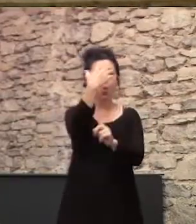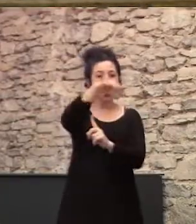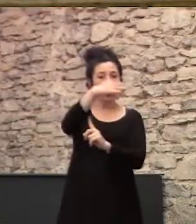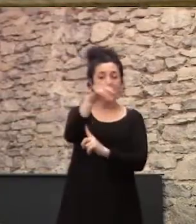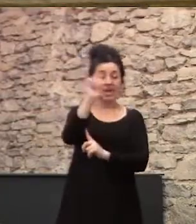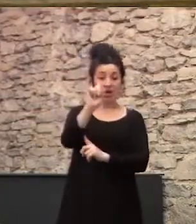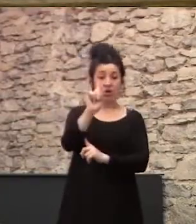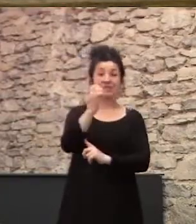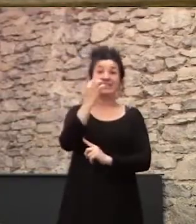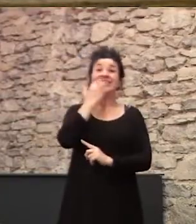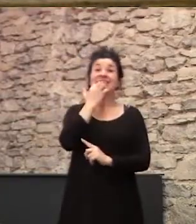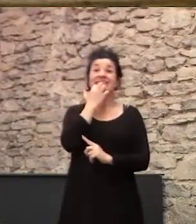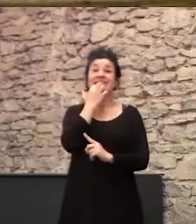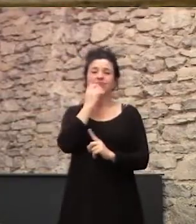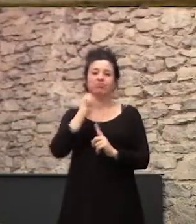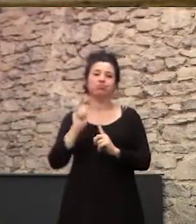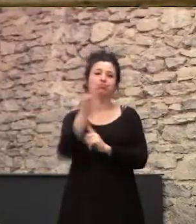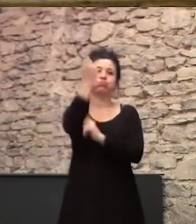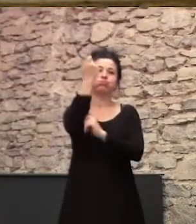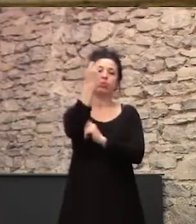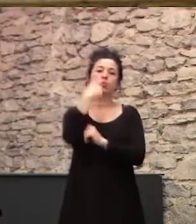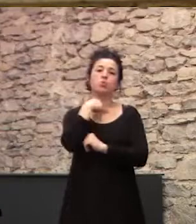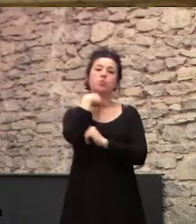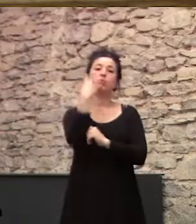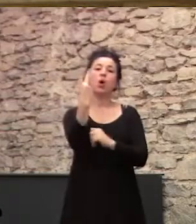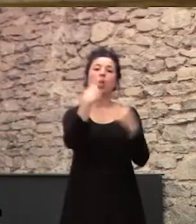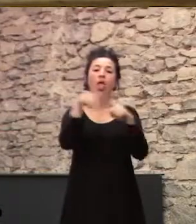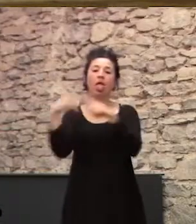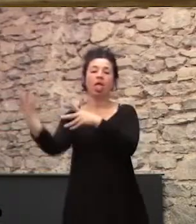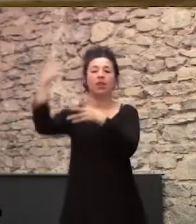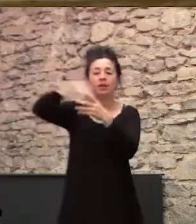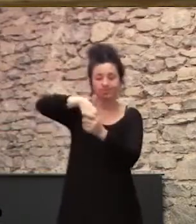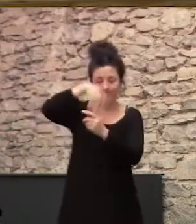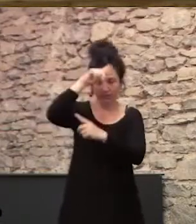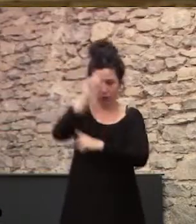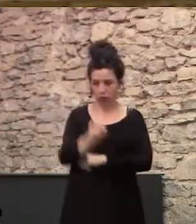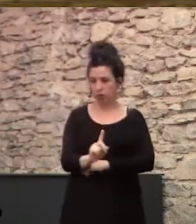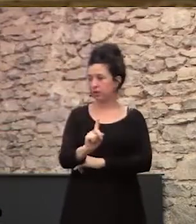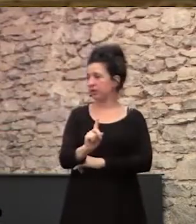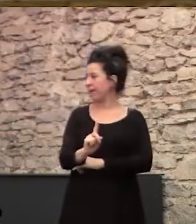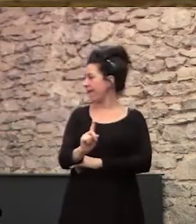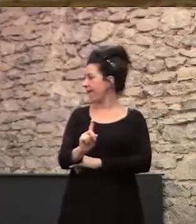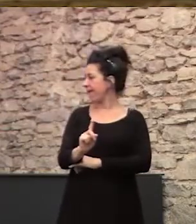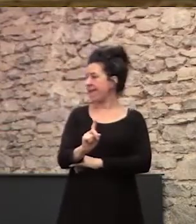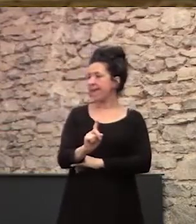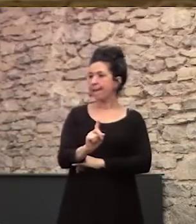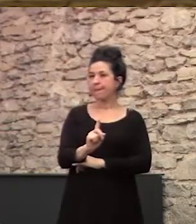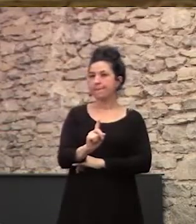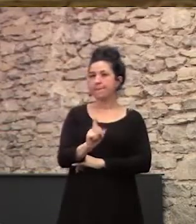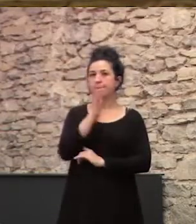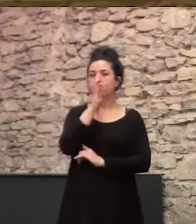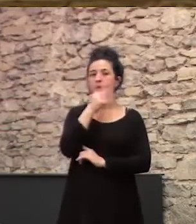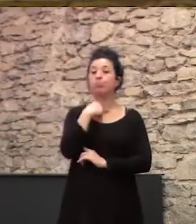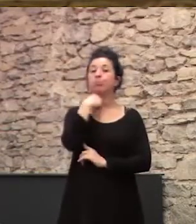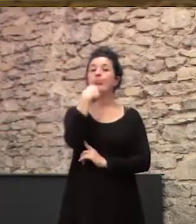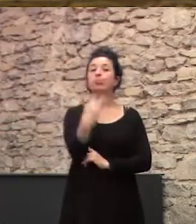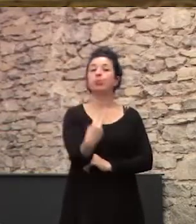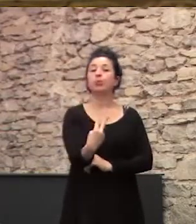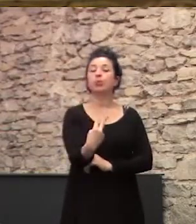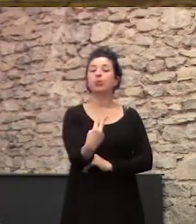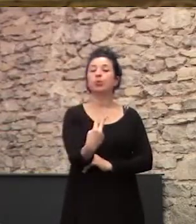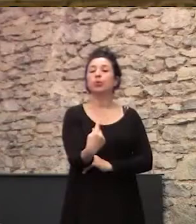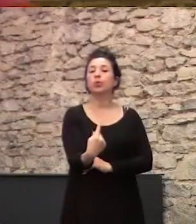duan, hori, gainera narratzaile oro jakile bat da, ez dago pertsona baino gehiago horren ahotsik.